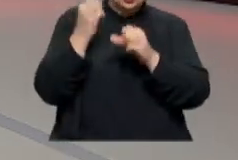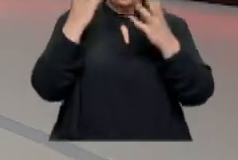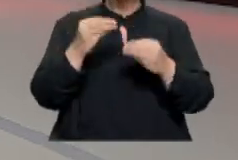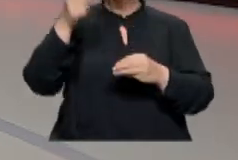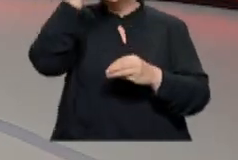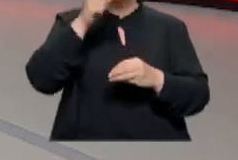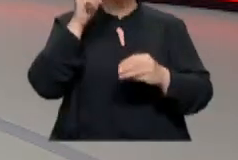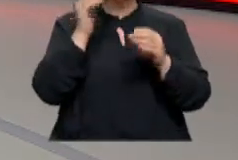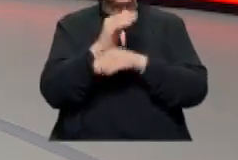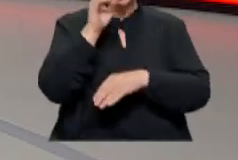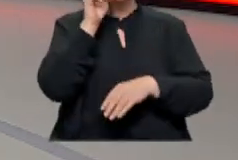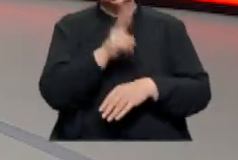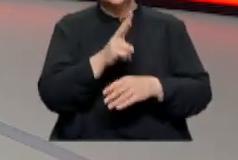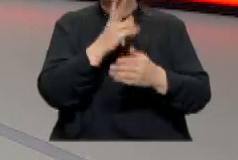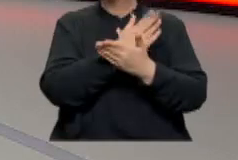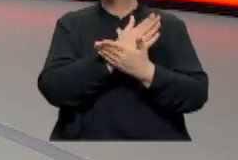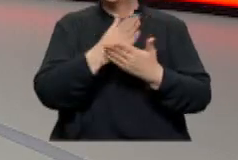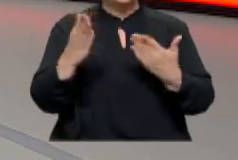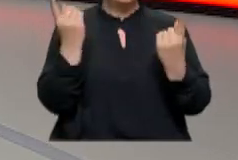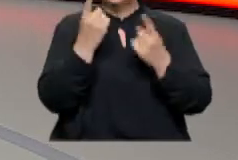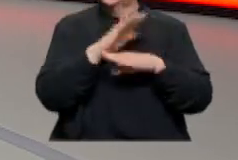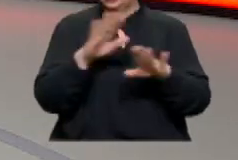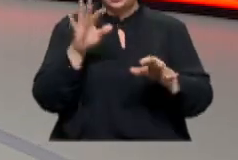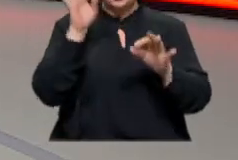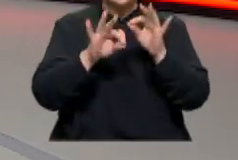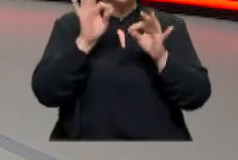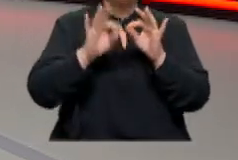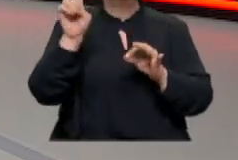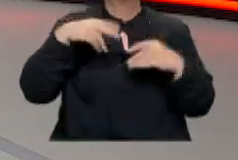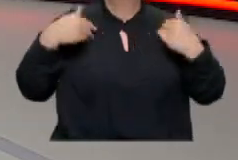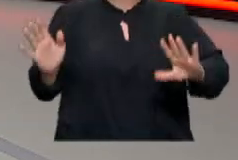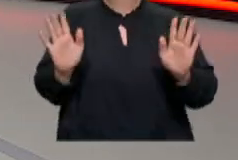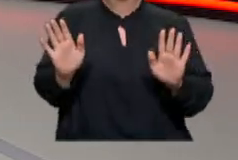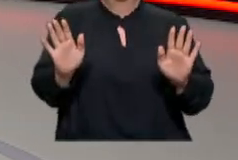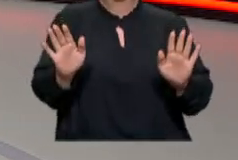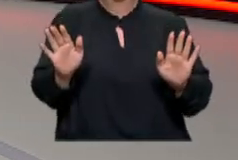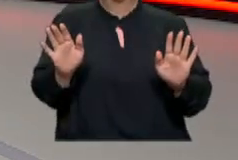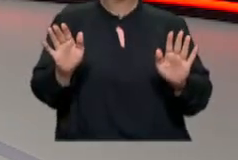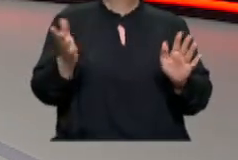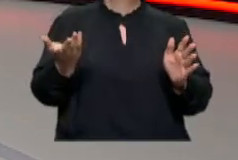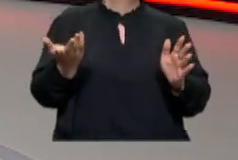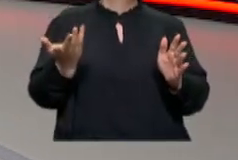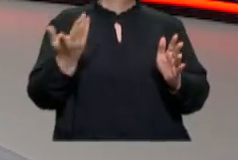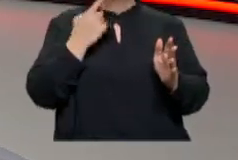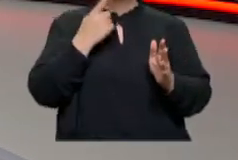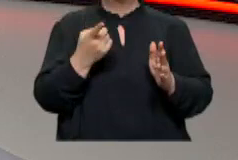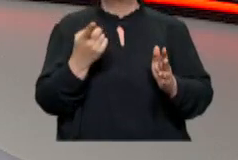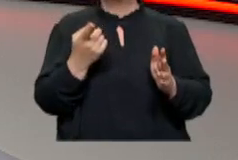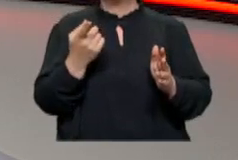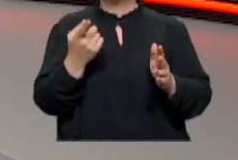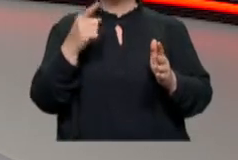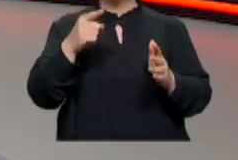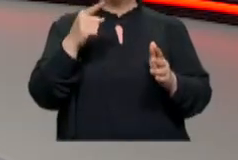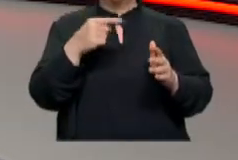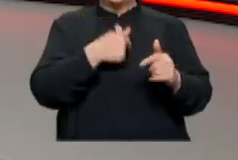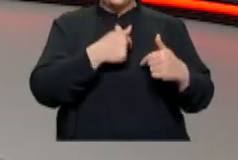ülke yaşayacak, görecek. Sürdürülebilir bir şey değil, bir ekonomik model değil. Yani nasıl söyleyeyim? Böyle